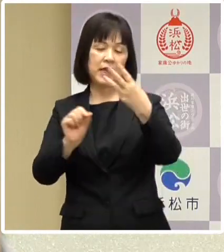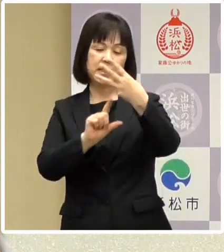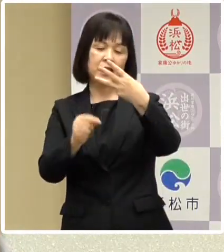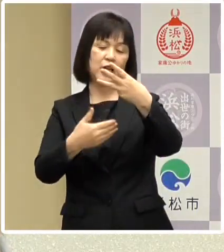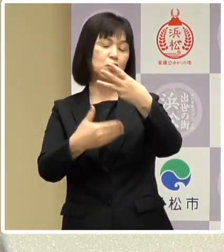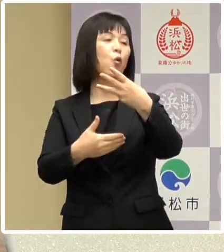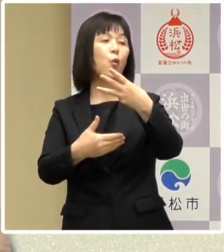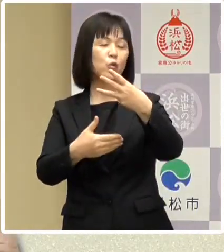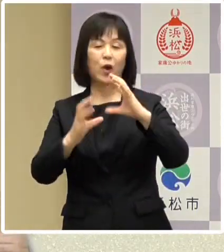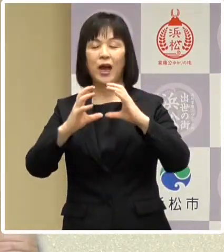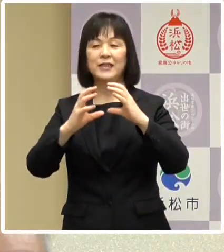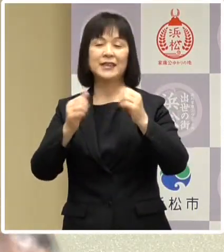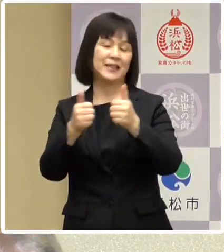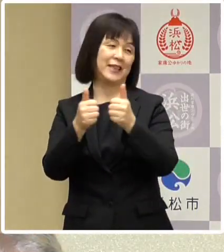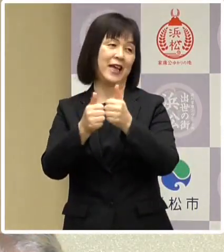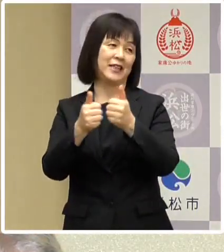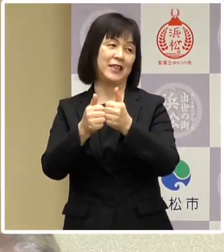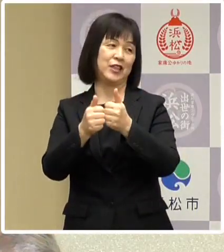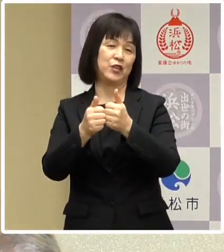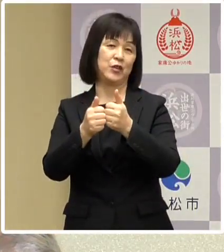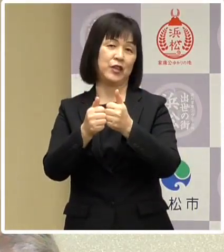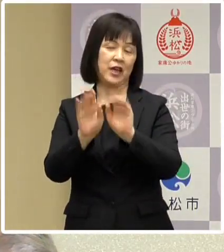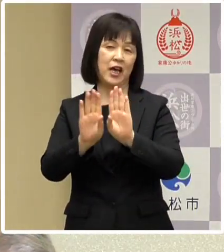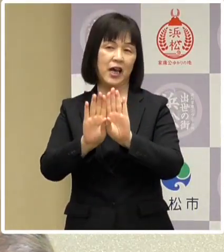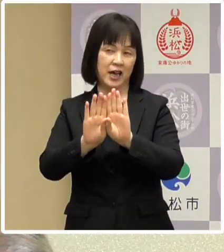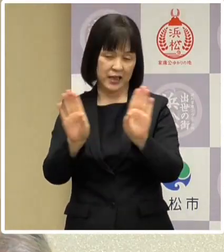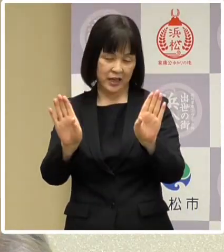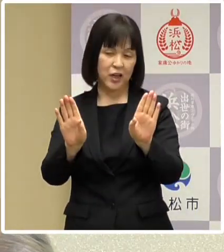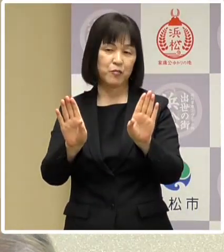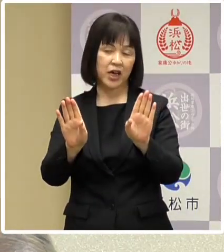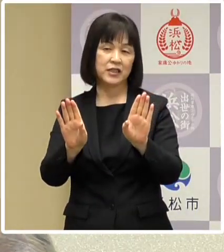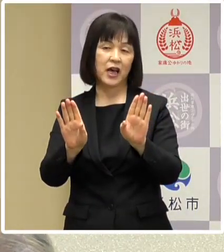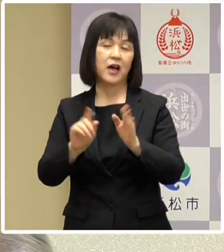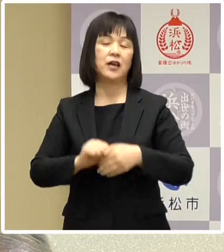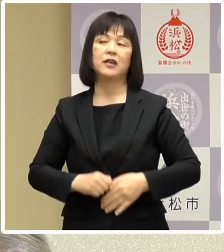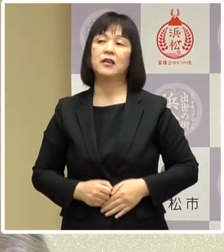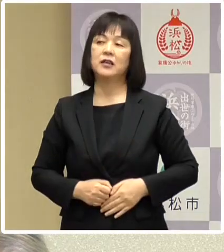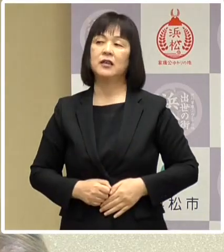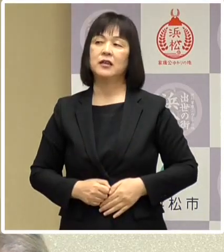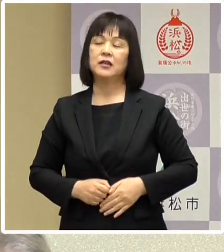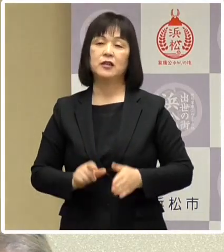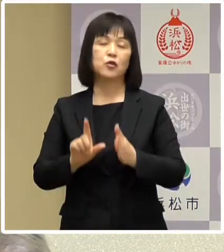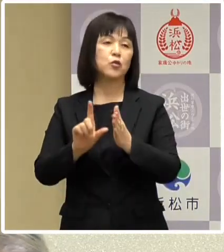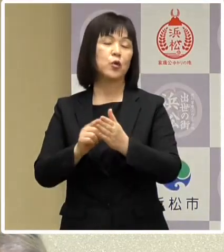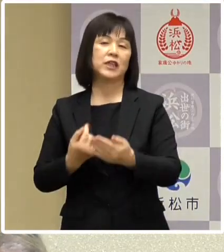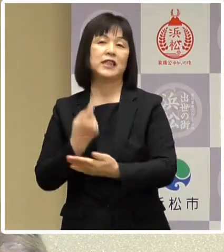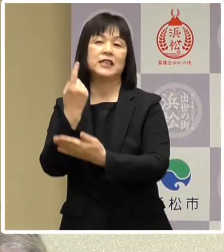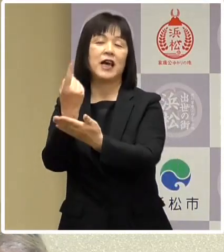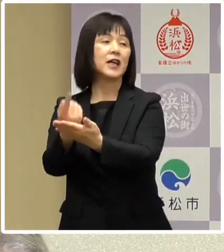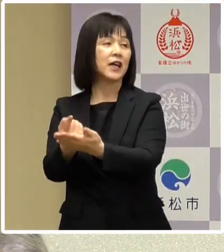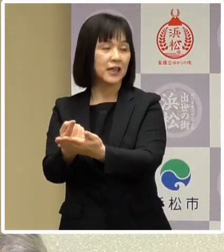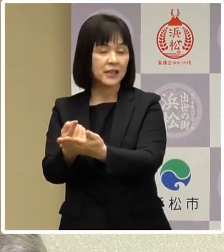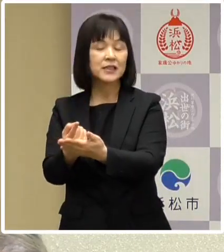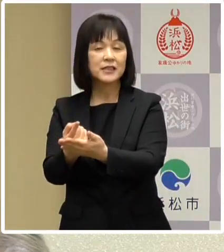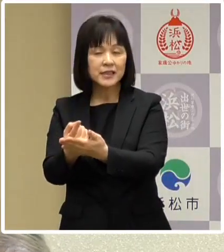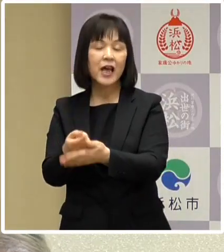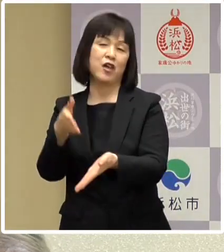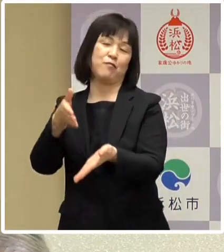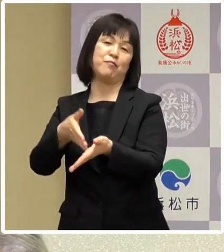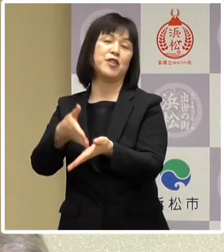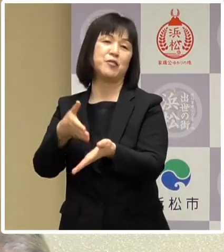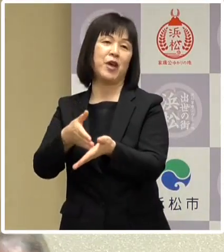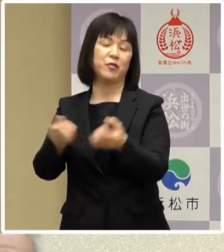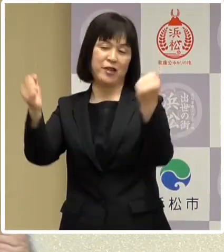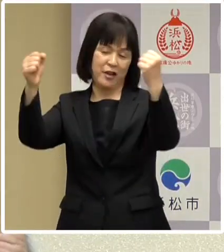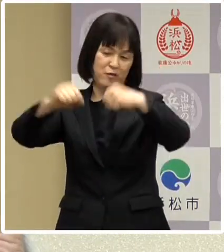日に理事会が開催されましたので、はい、はい、そこに出向きまして、はい、そのご説明もして了